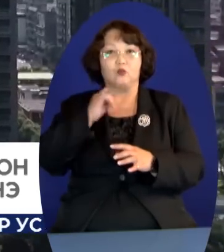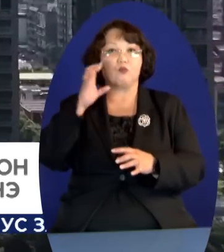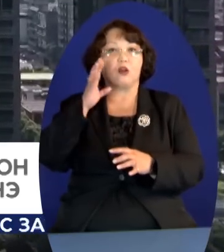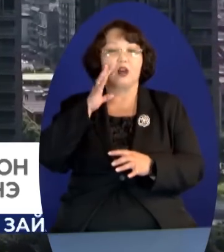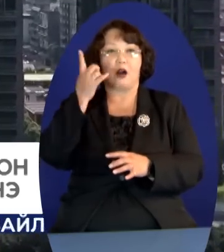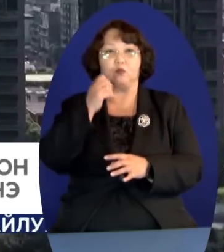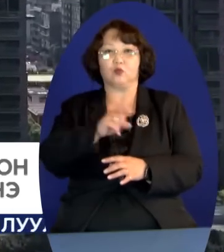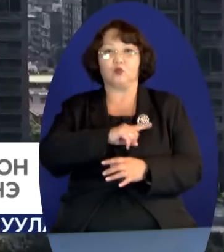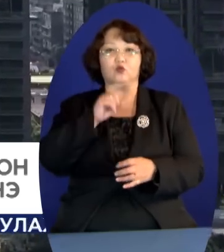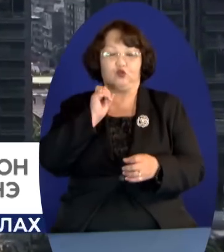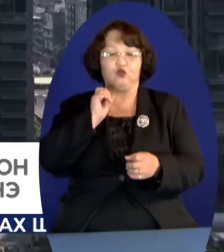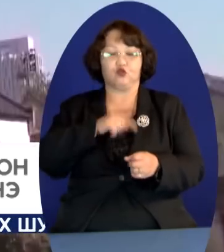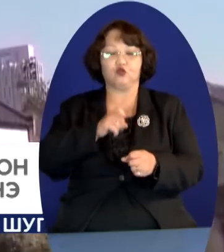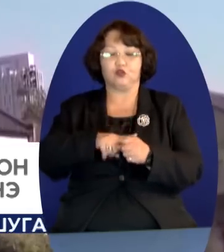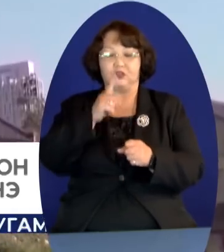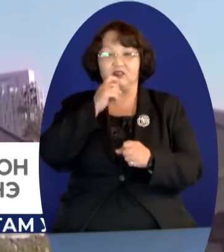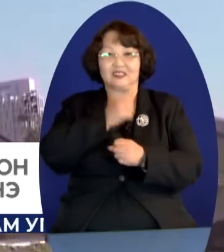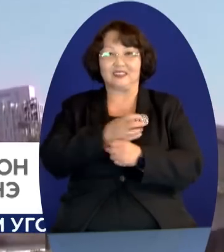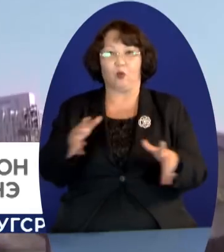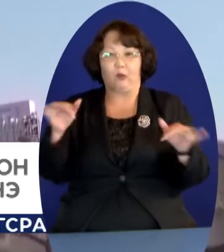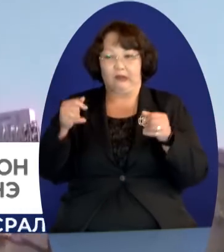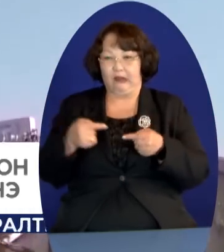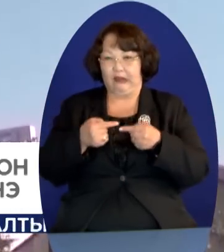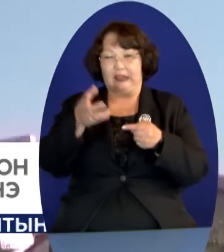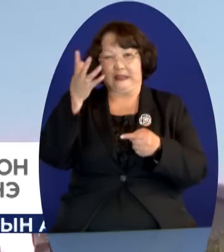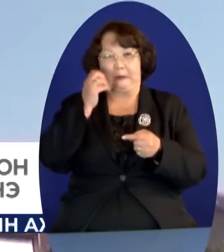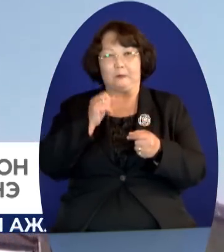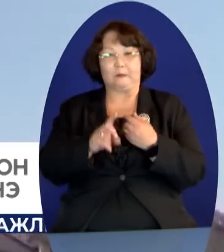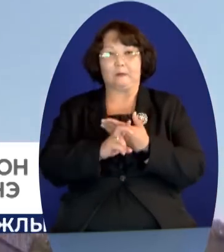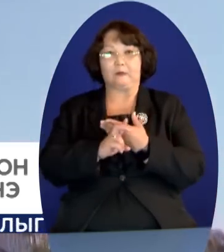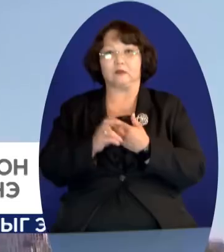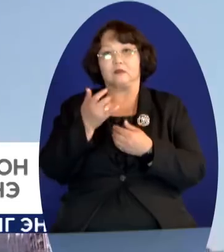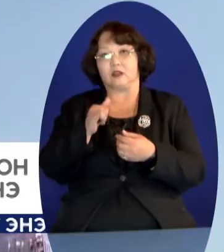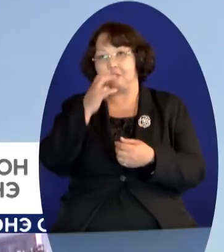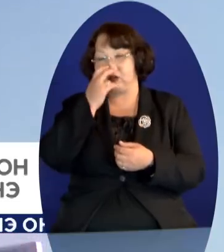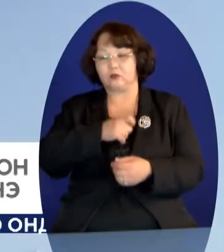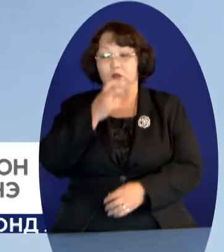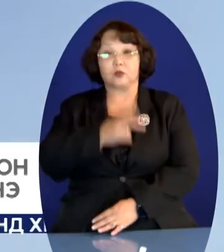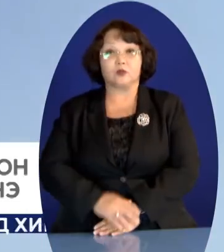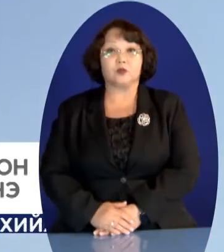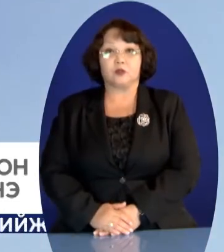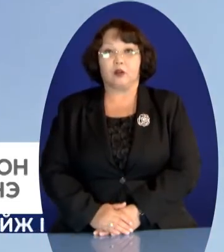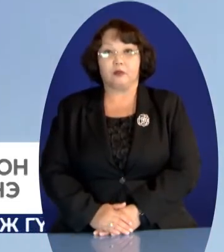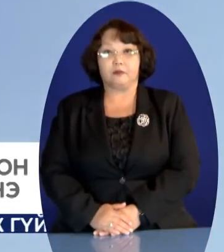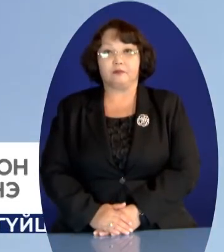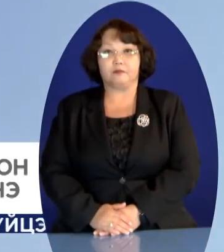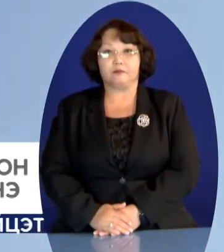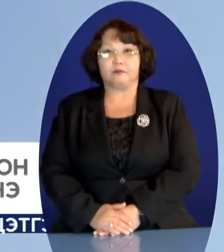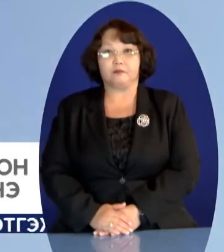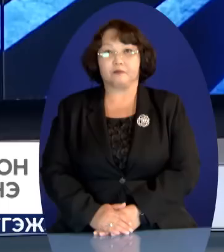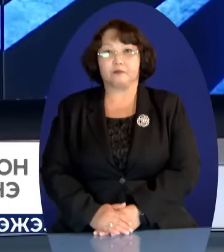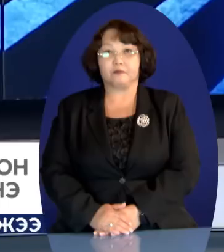зорилтуудын нэг гэж зарлсан ч хоёр орны харилцааг улам хурцтахаас зайлс хийж байна гэж зарим ажиглагчид үзэж байна.